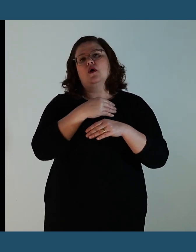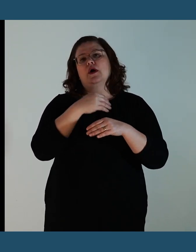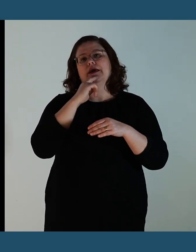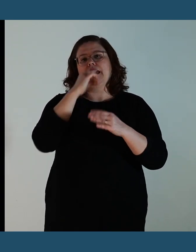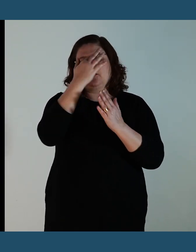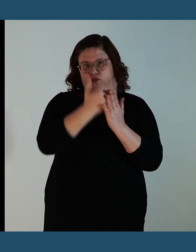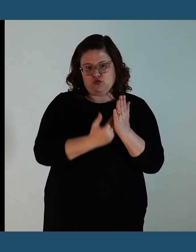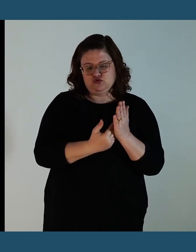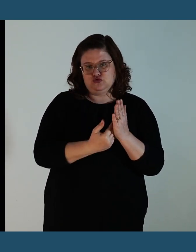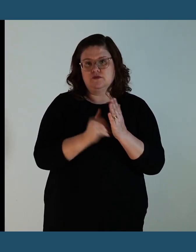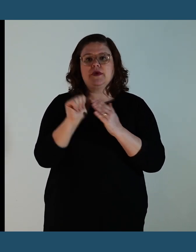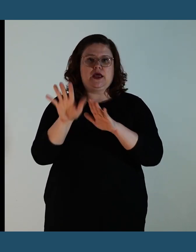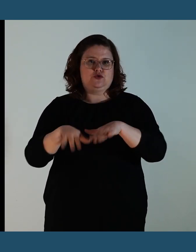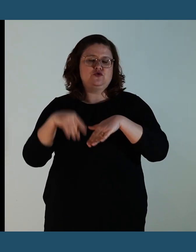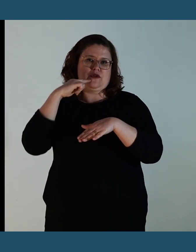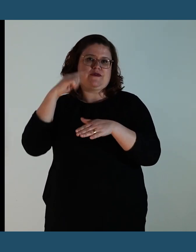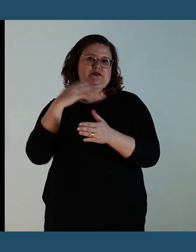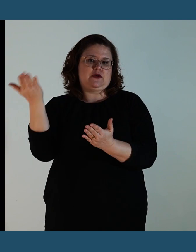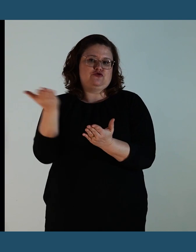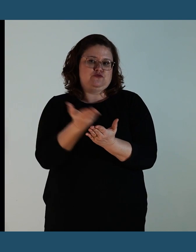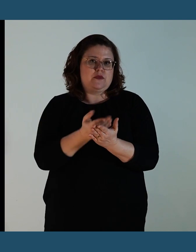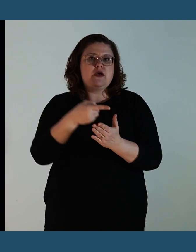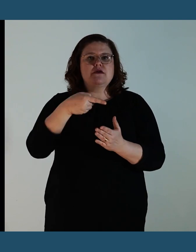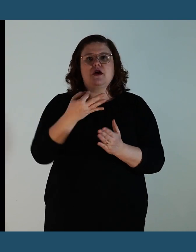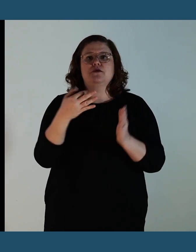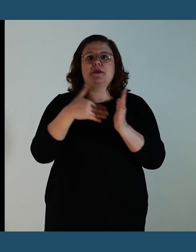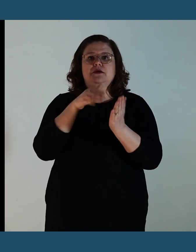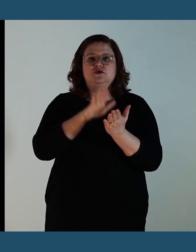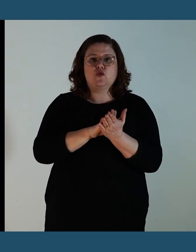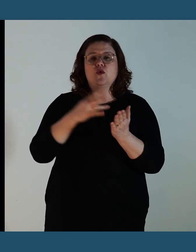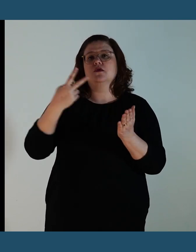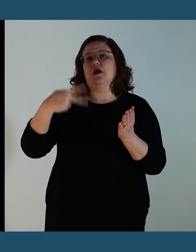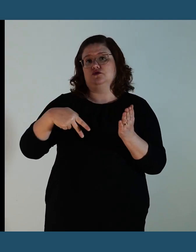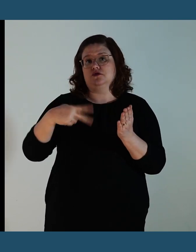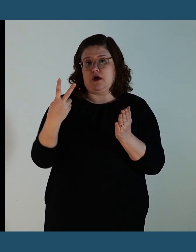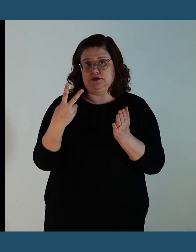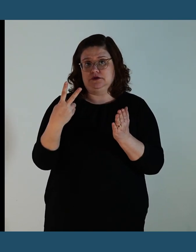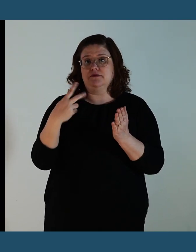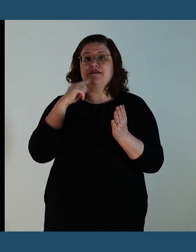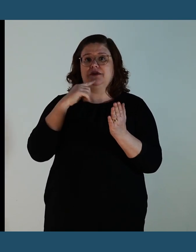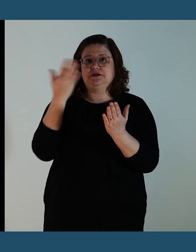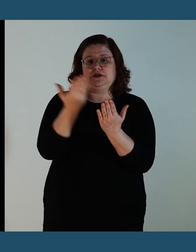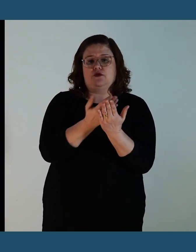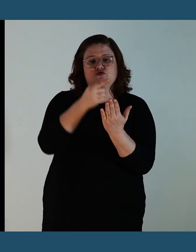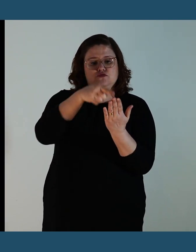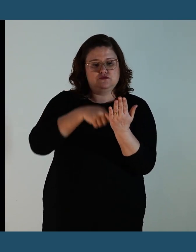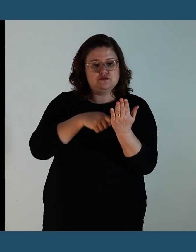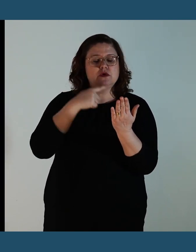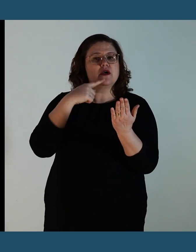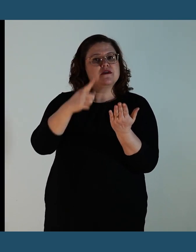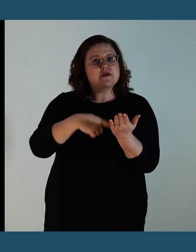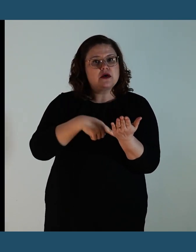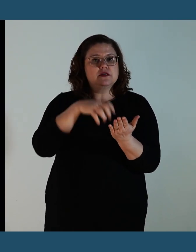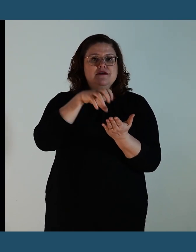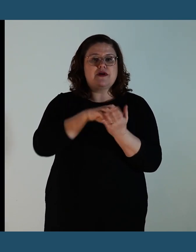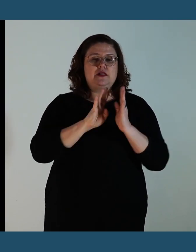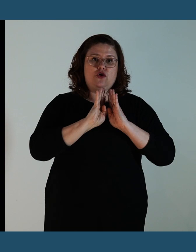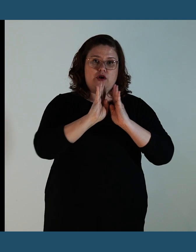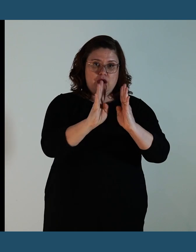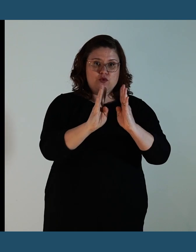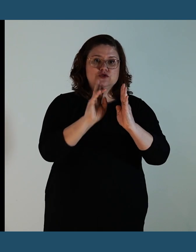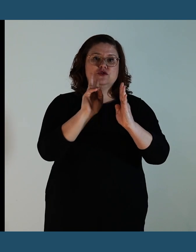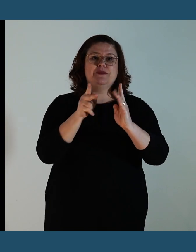yhdenvertaisuusvaltuutetun kertomuksesta 18. päivä marraskuuta 2022 ja edellytti, että valtioneuvosto